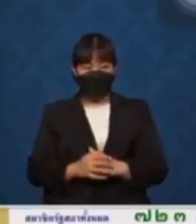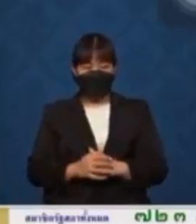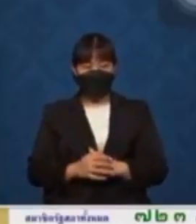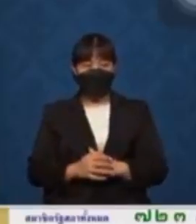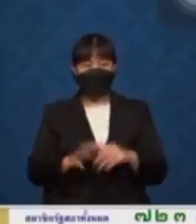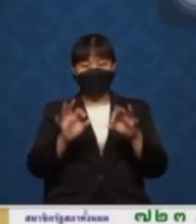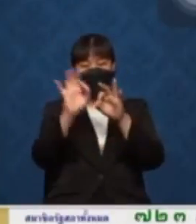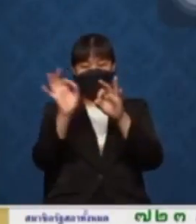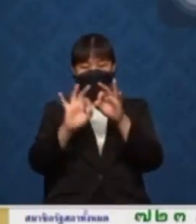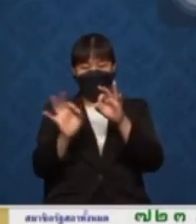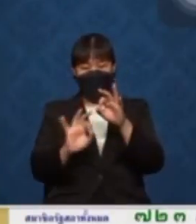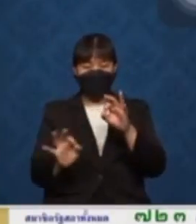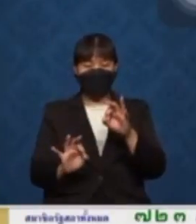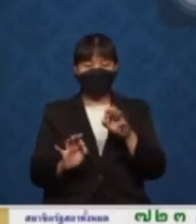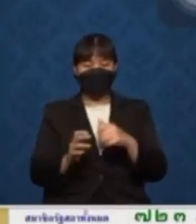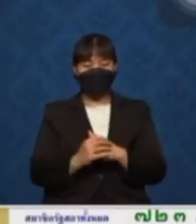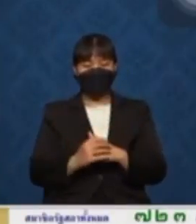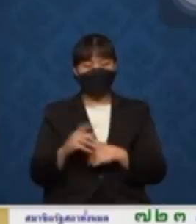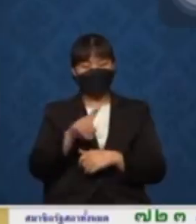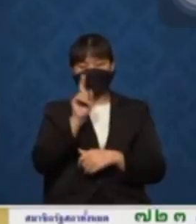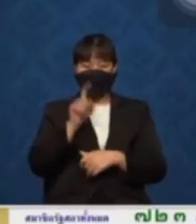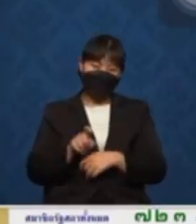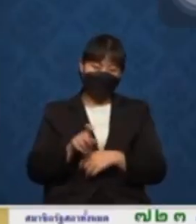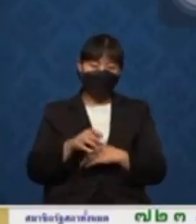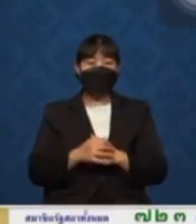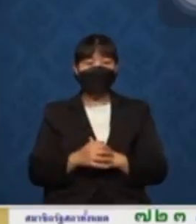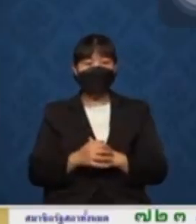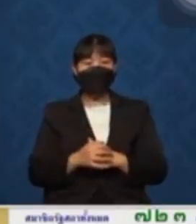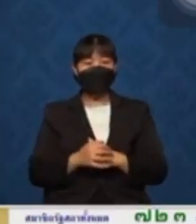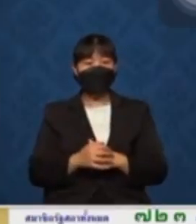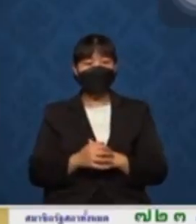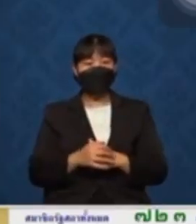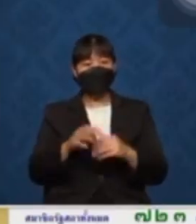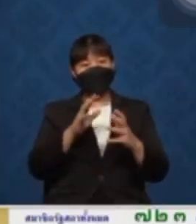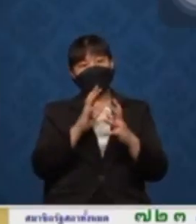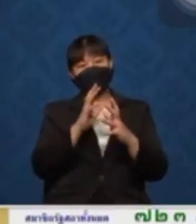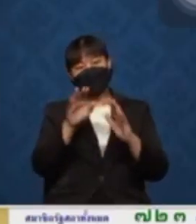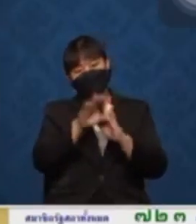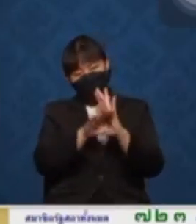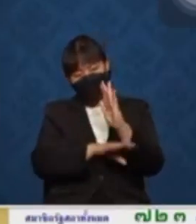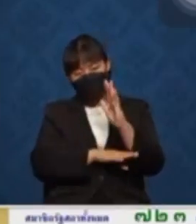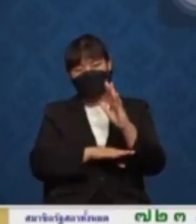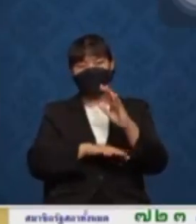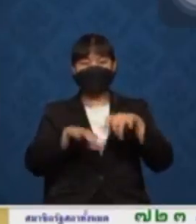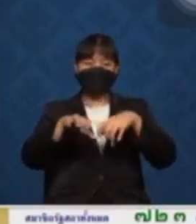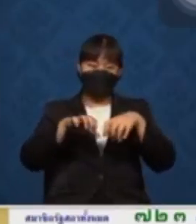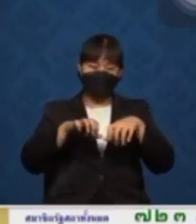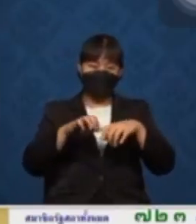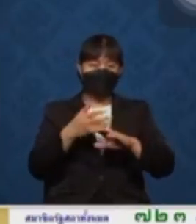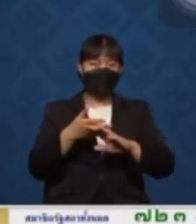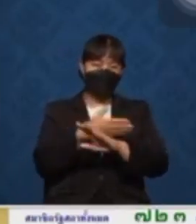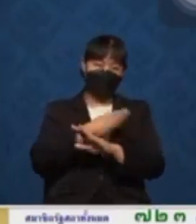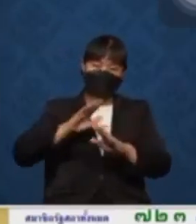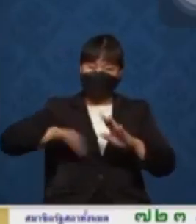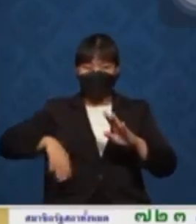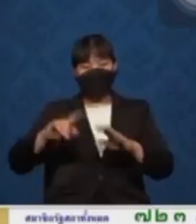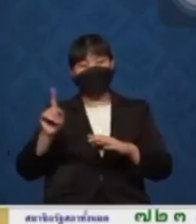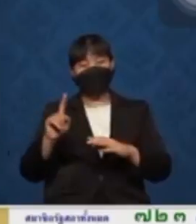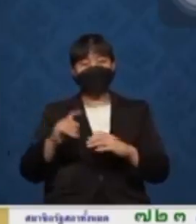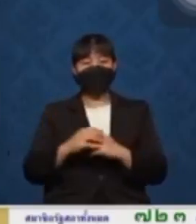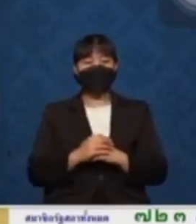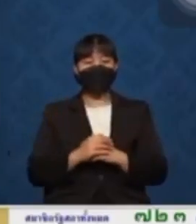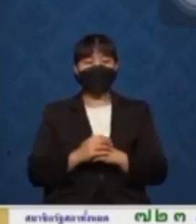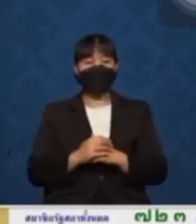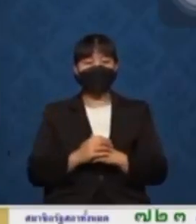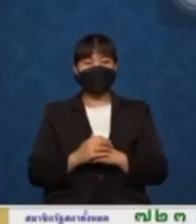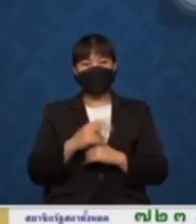แผนก็มีหลายส่วนที่อาจจะชวนตั้งคำถามได้ไม่ว่าจะเป็นการขาดการจัดลำดับความสำคัญของสิ่งที่ควรจะทำก่อนทำหลังหรือการขาดความกล้าหาญและ